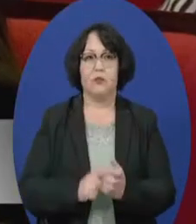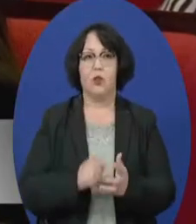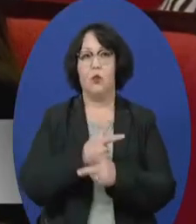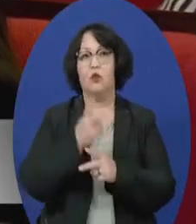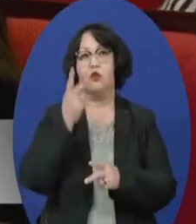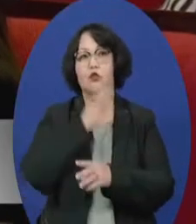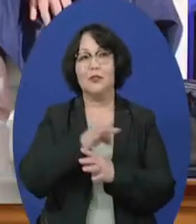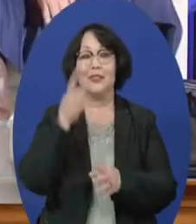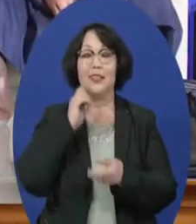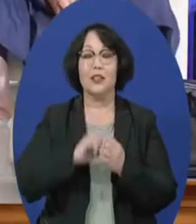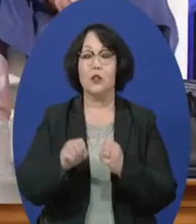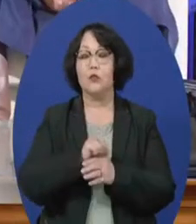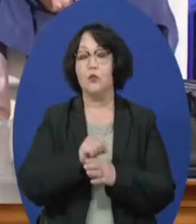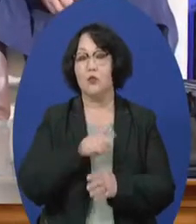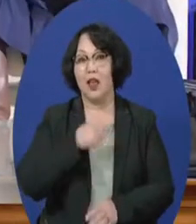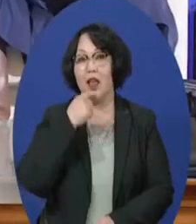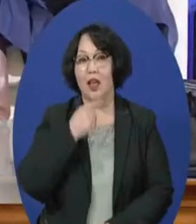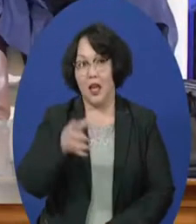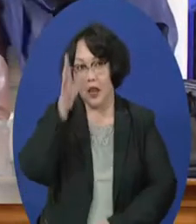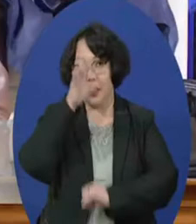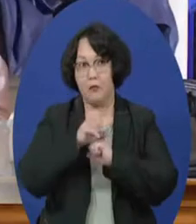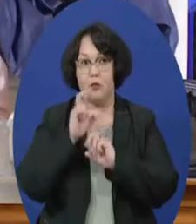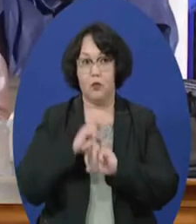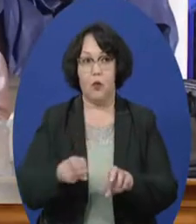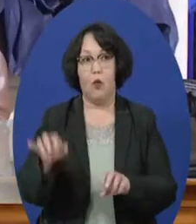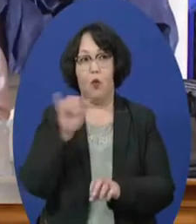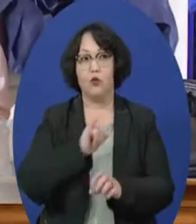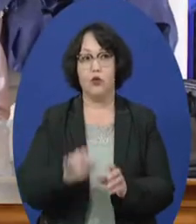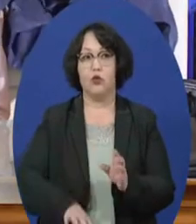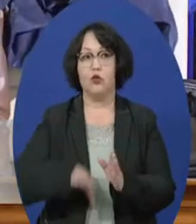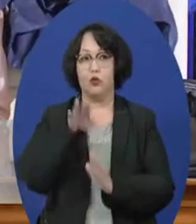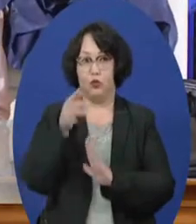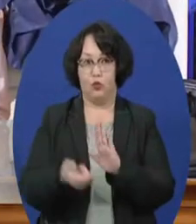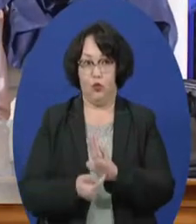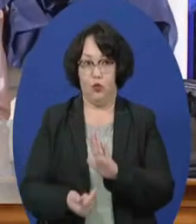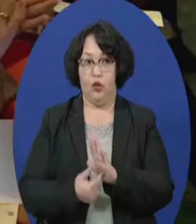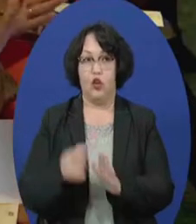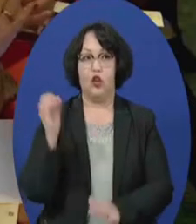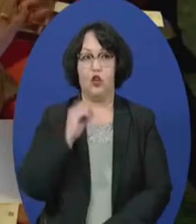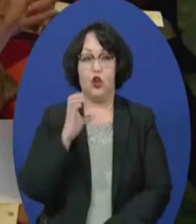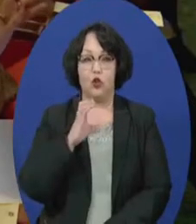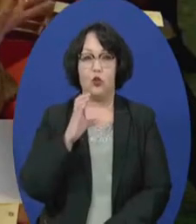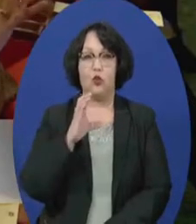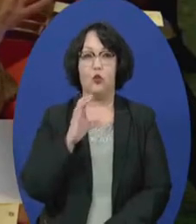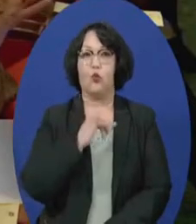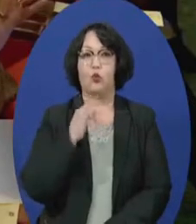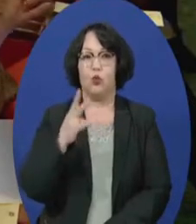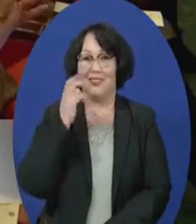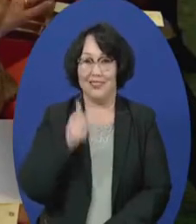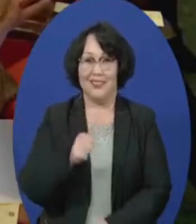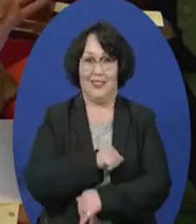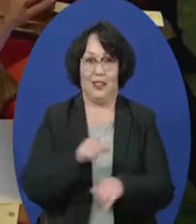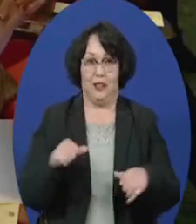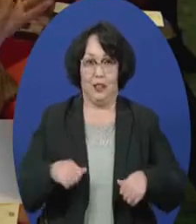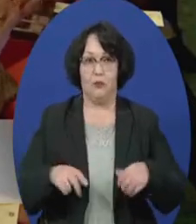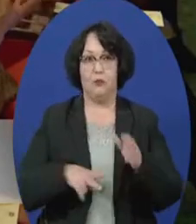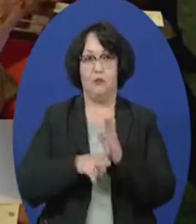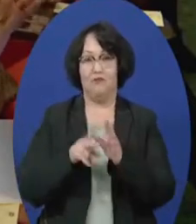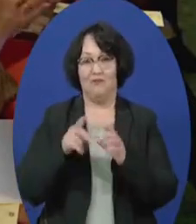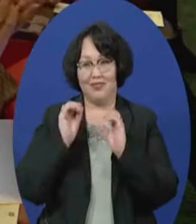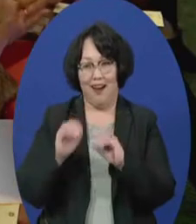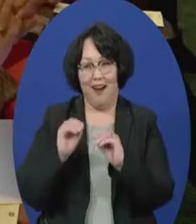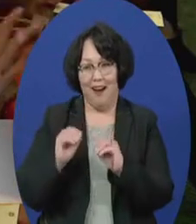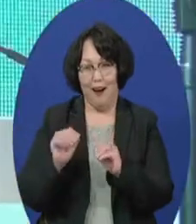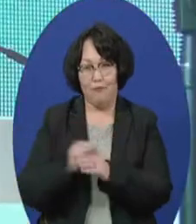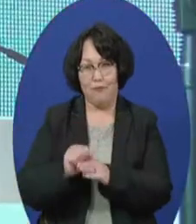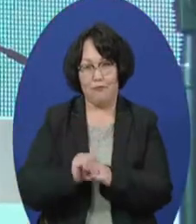санаачлагчид хэлж байна. Эрдэмтэд судлаачдын хувьд аливаа улс орны хөгжлийн суурь нь ёс суртахуунтай иргэнээ төлөвшүүлэхээс эхэлдэг гэж